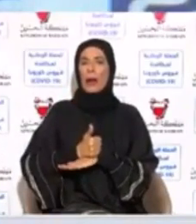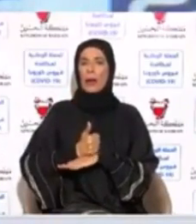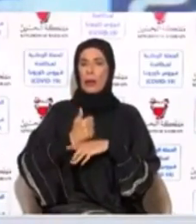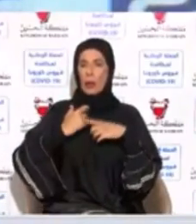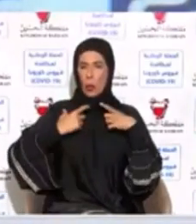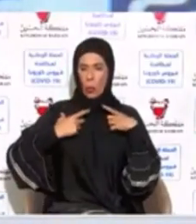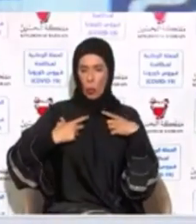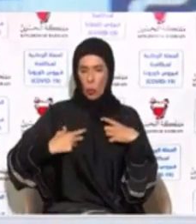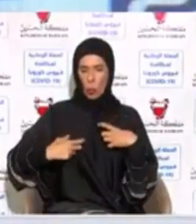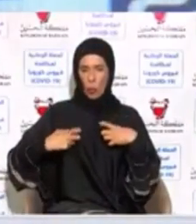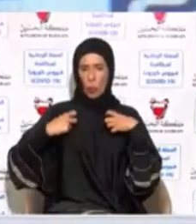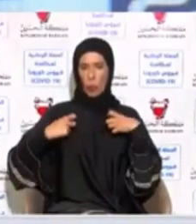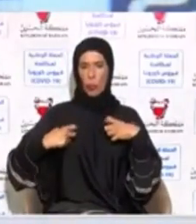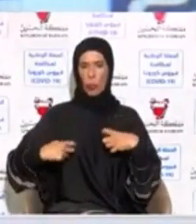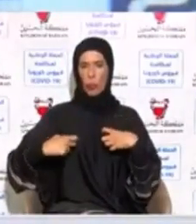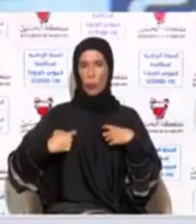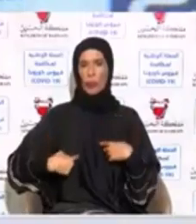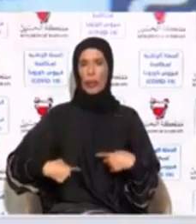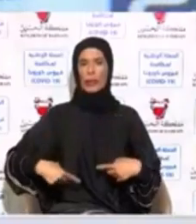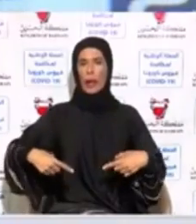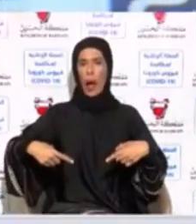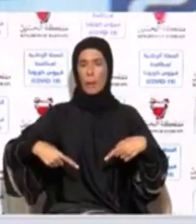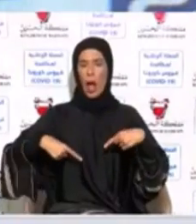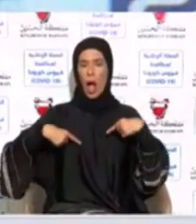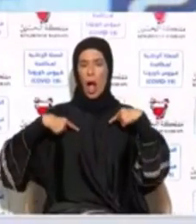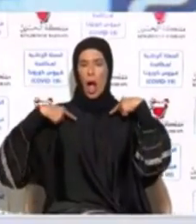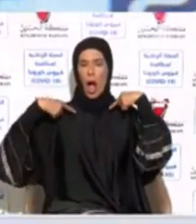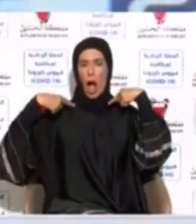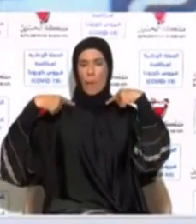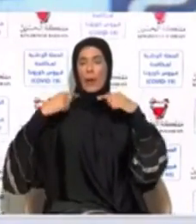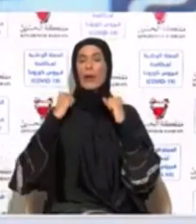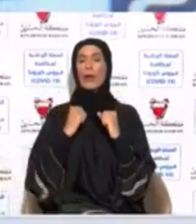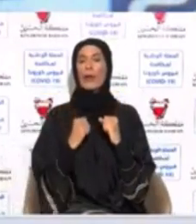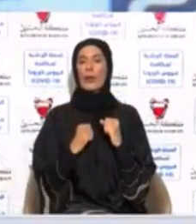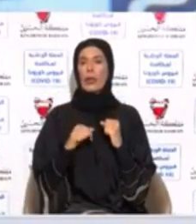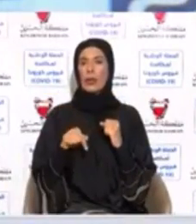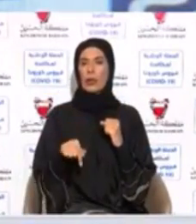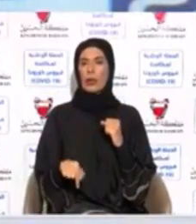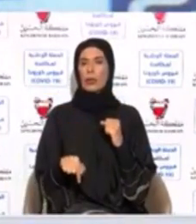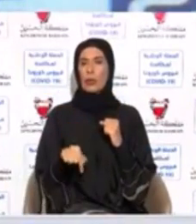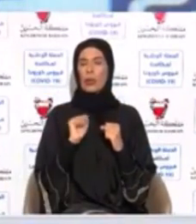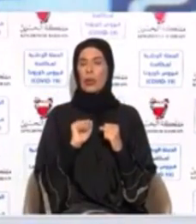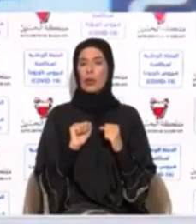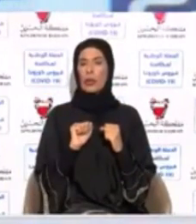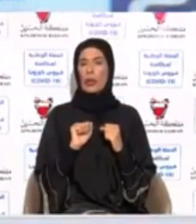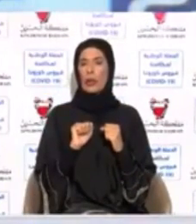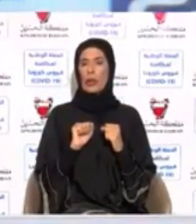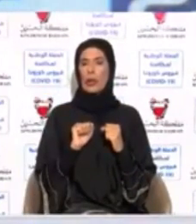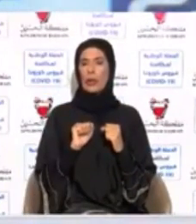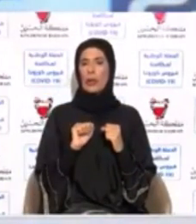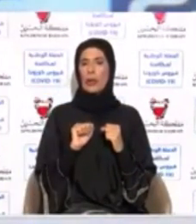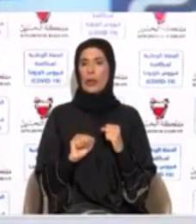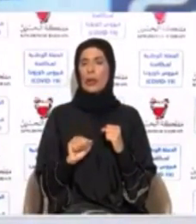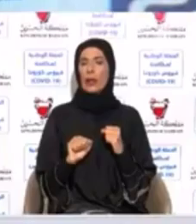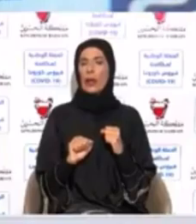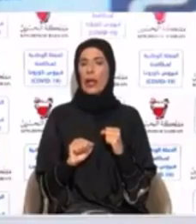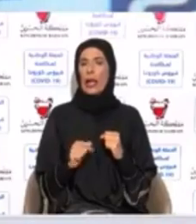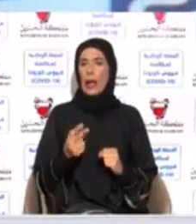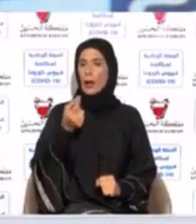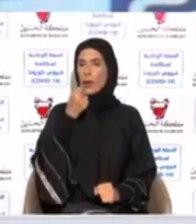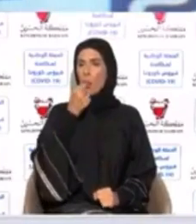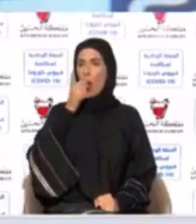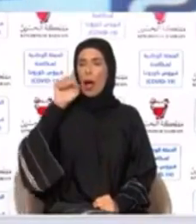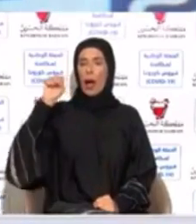الجسم، التهاب يكون كبير، من شيء يمكن احنا تكلمنا من قبل عن استخدام مادة اللي هي الكورتيكوستيرويد أو الاستيرويد في